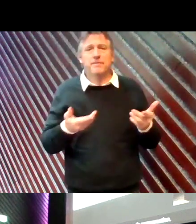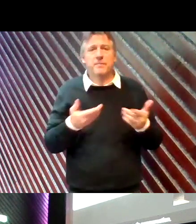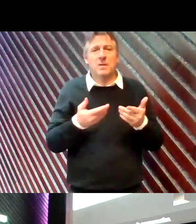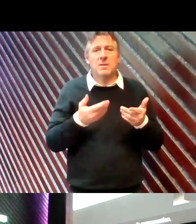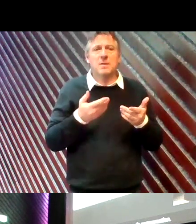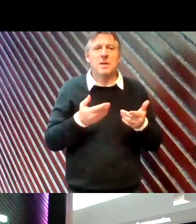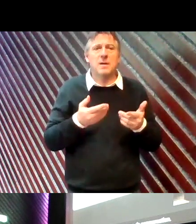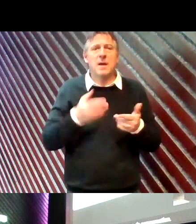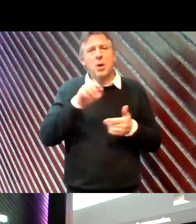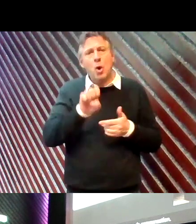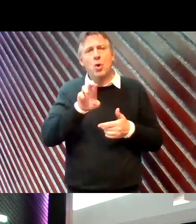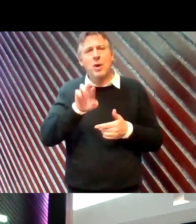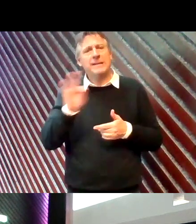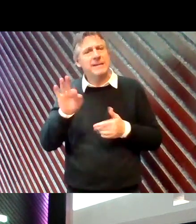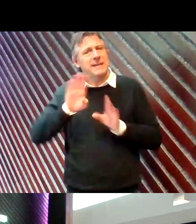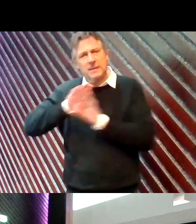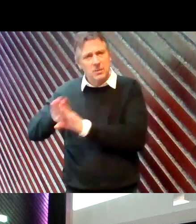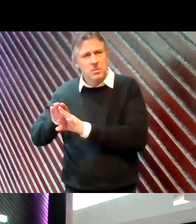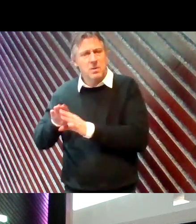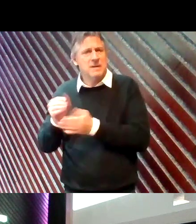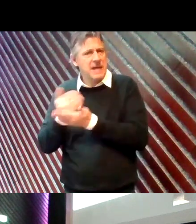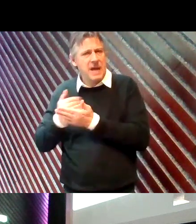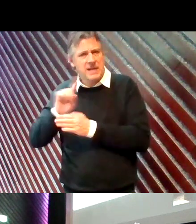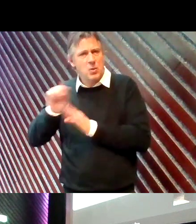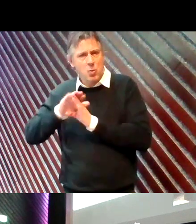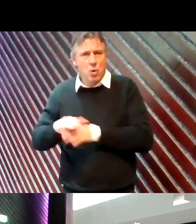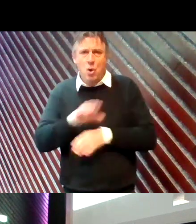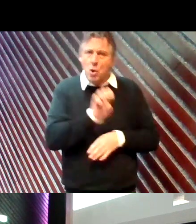salariés alors on n pas sur les ERT on n'est vraiment que sur les ERT pour le moment